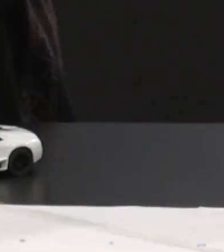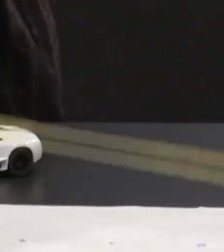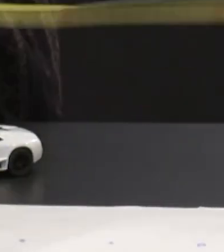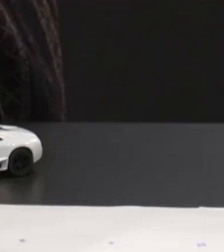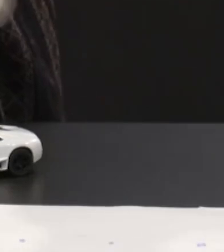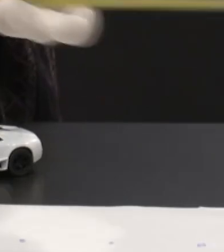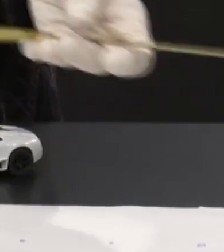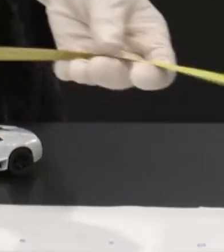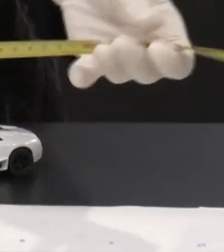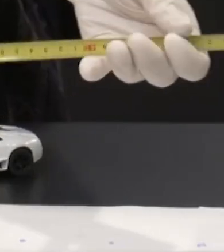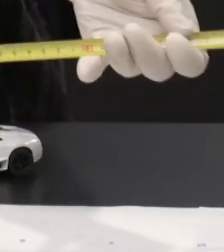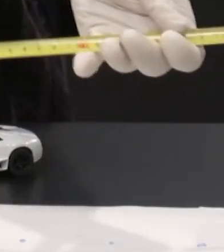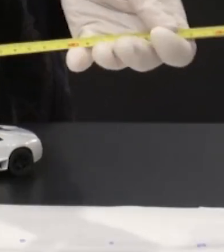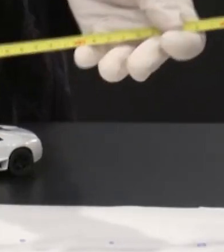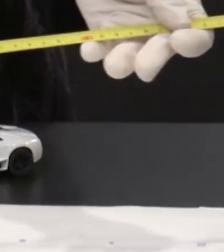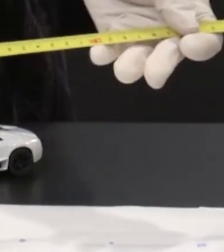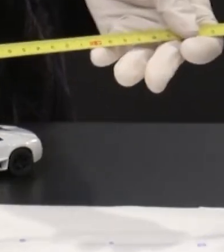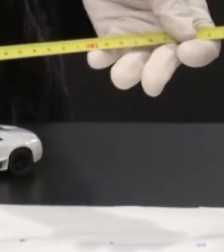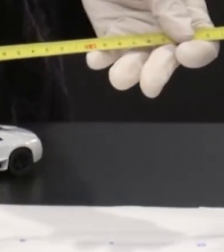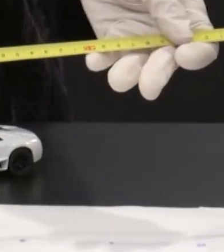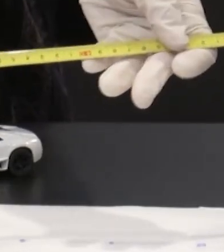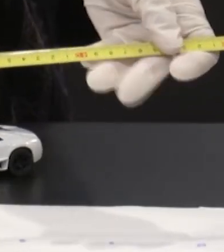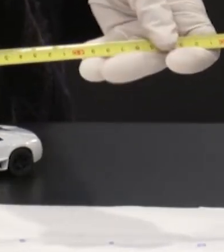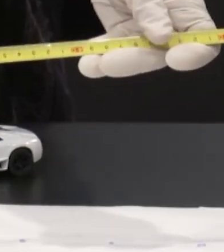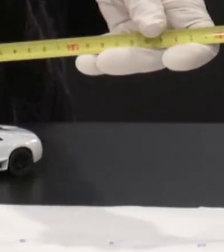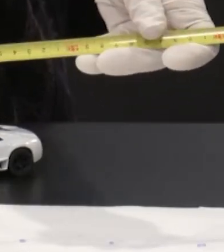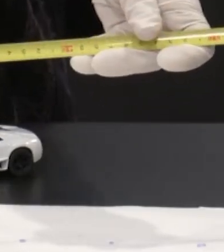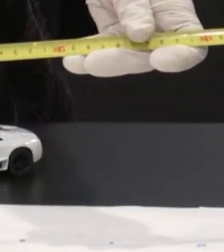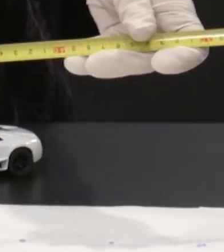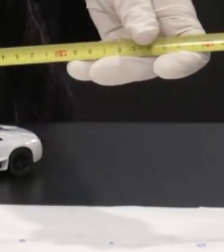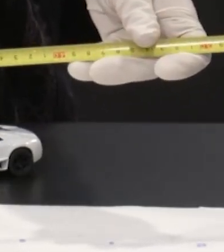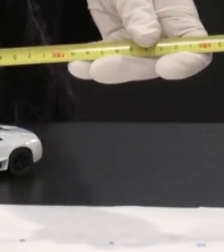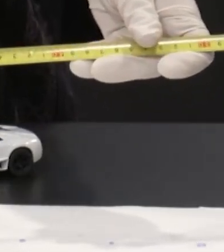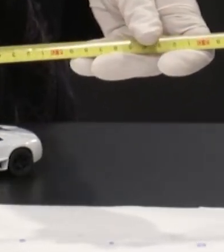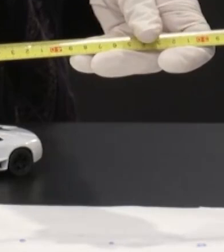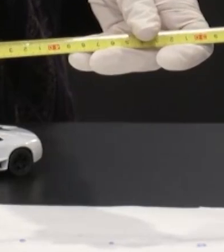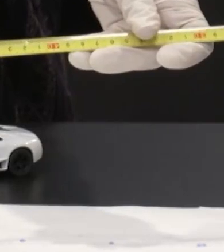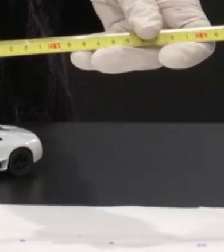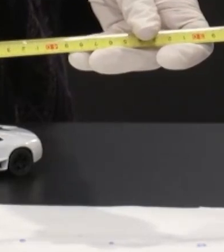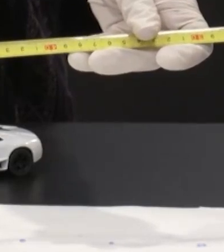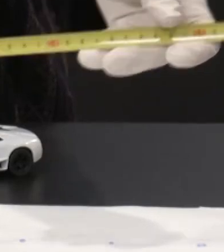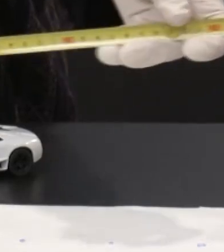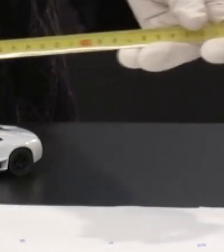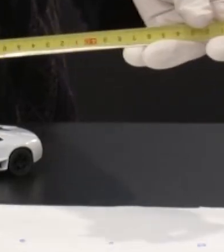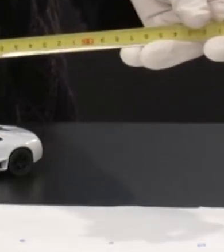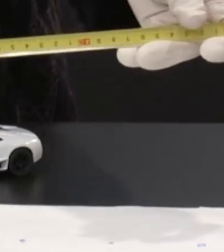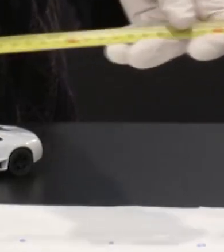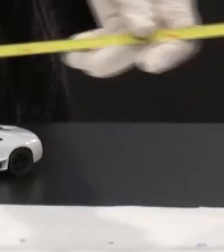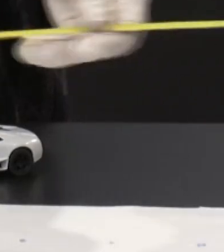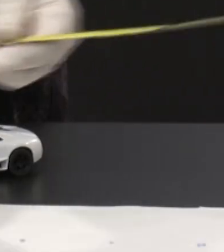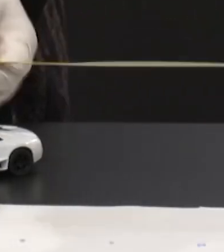70 سم طبعا هذه 70 سم وتلاحظ المتر عندنا هنا ثبتها هنا على ال0 من